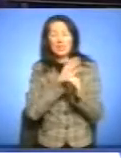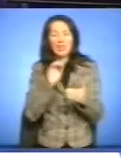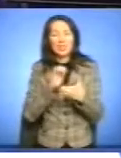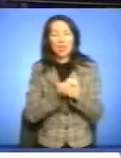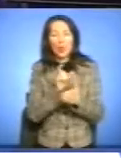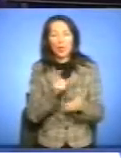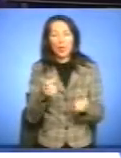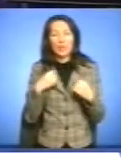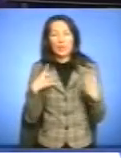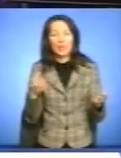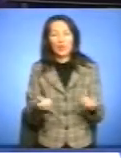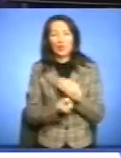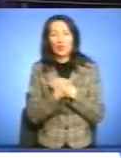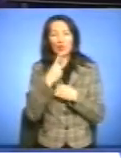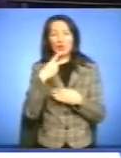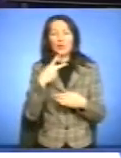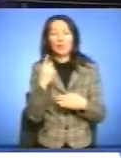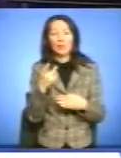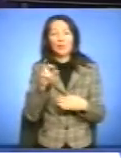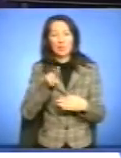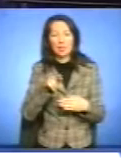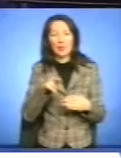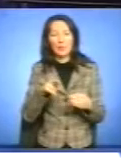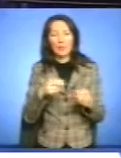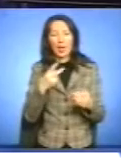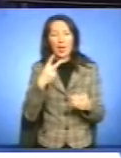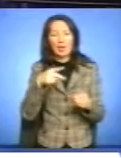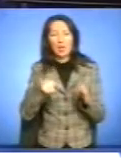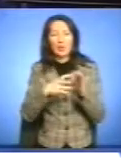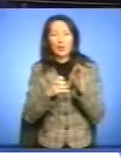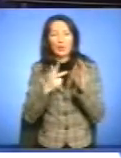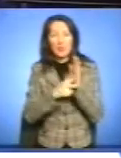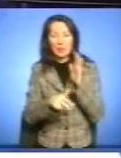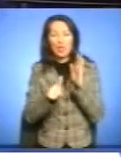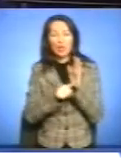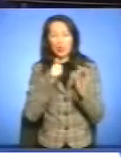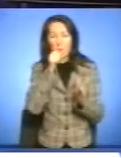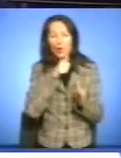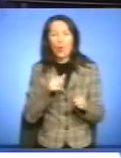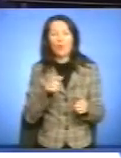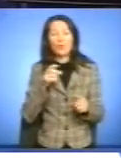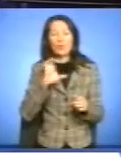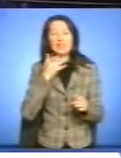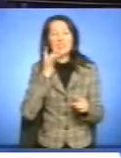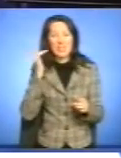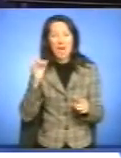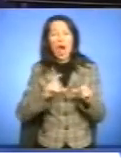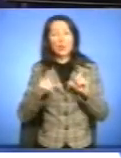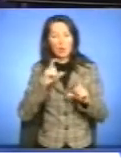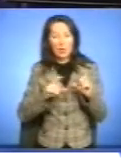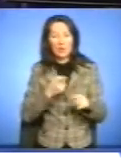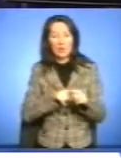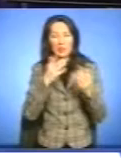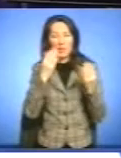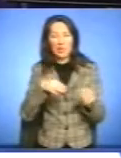виникло 21 січня 1986 року у США у студентських колах. У цей день хлопці та дівчата обіймали